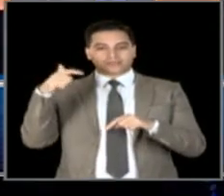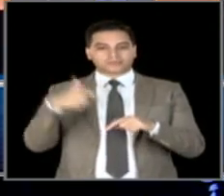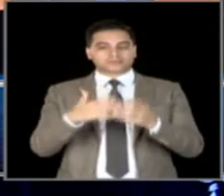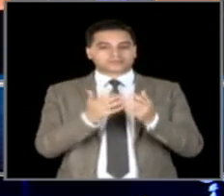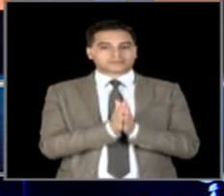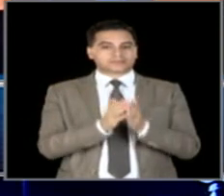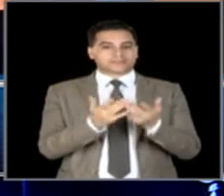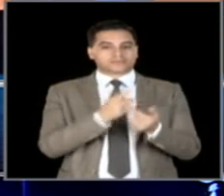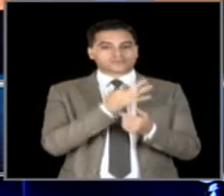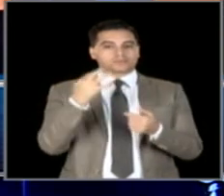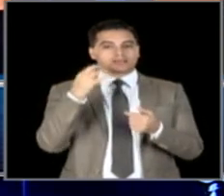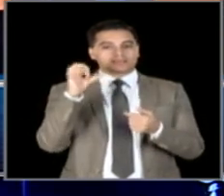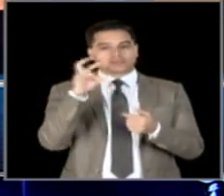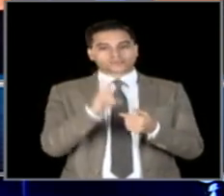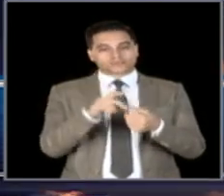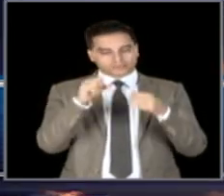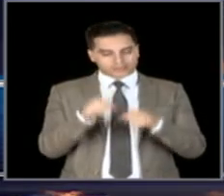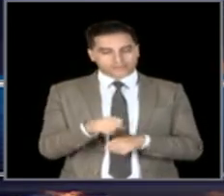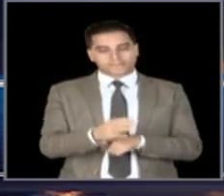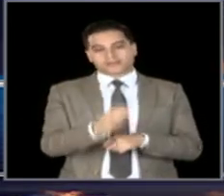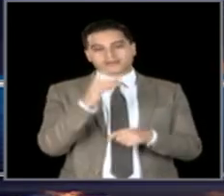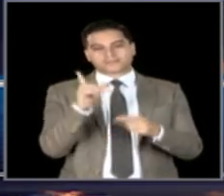يوسف 329